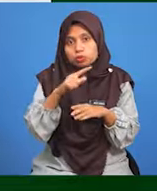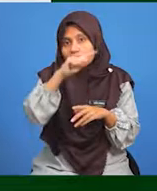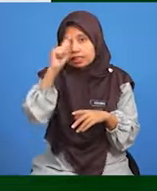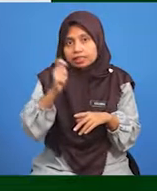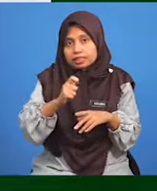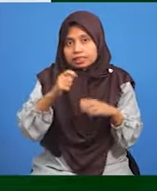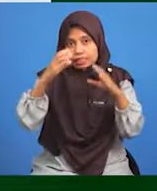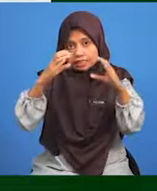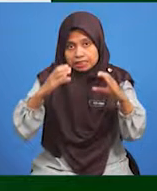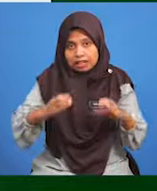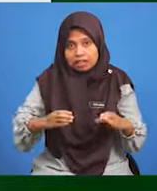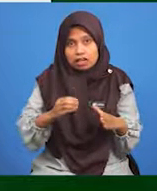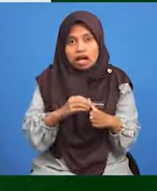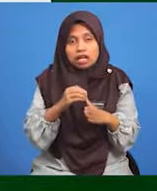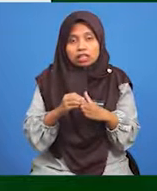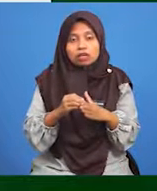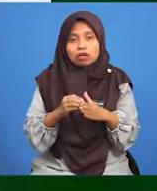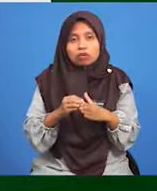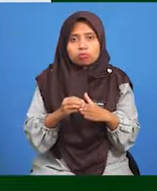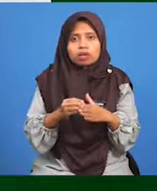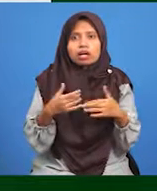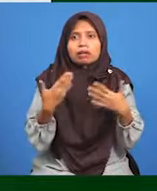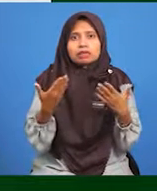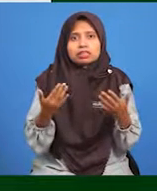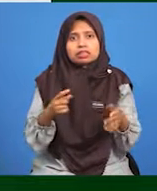cara atau keadaan